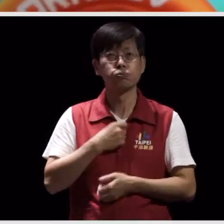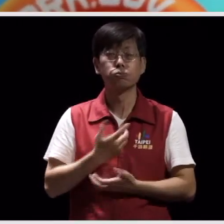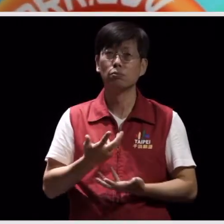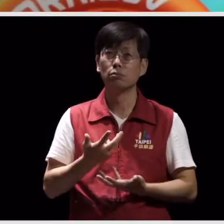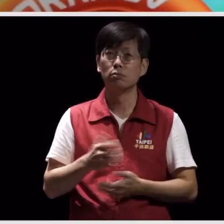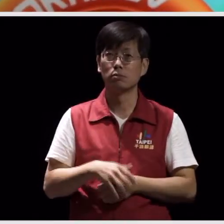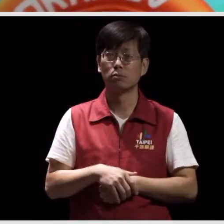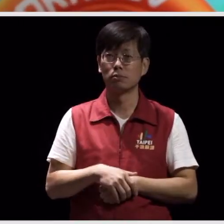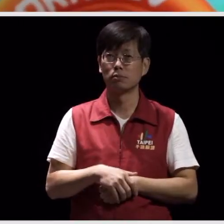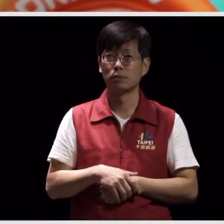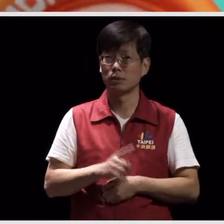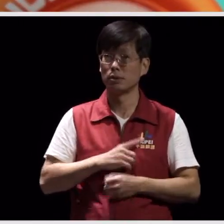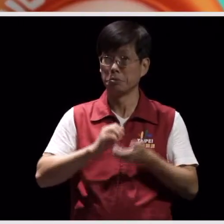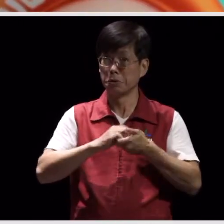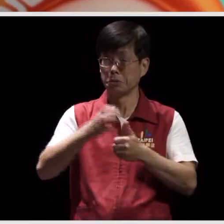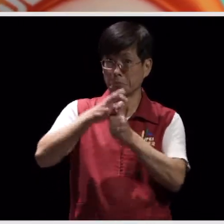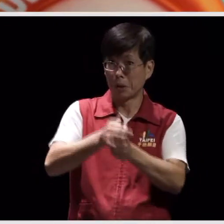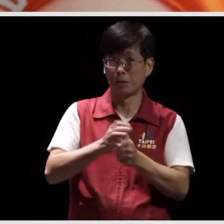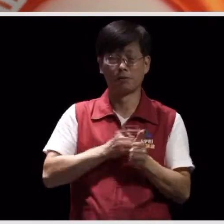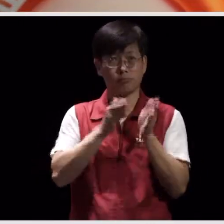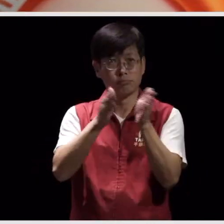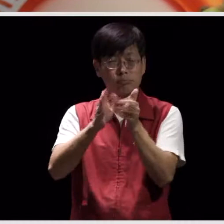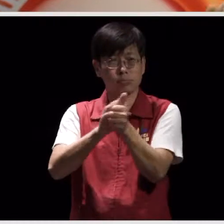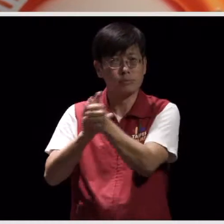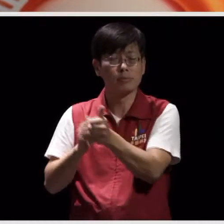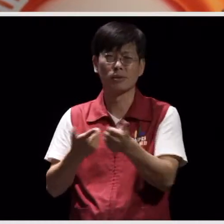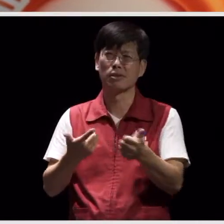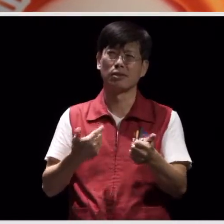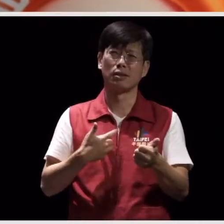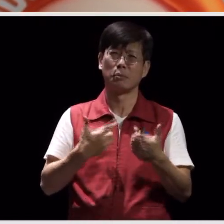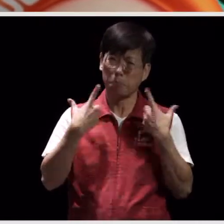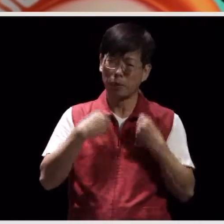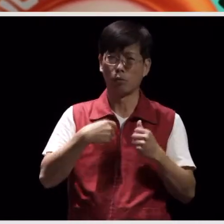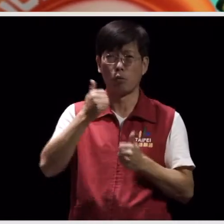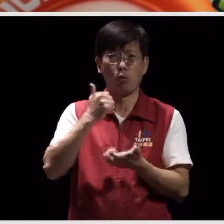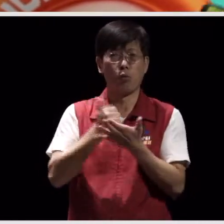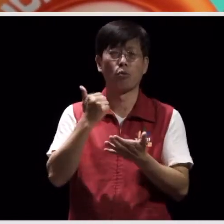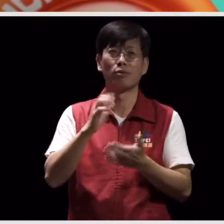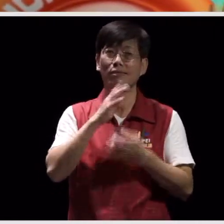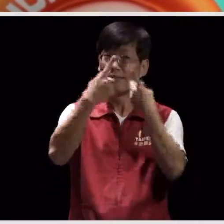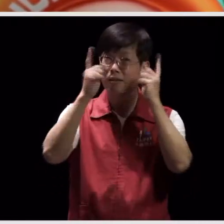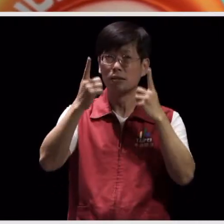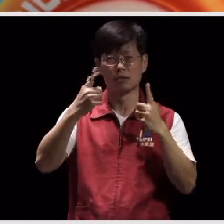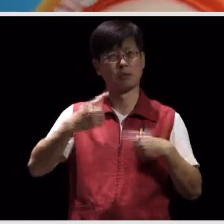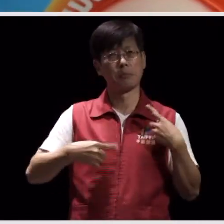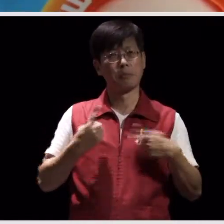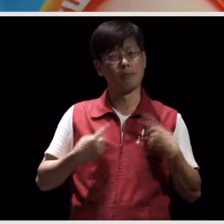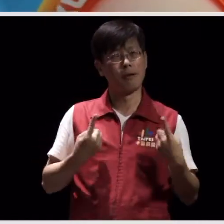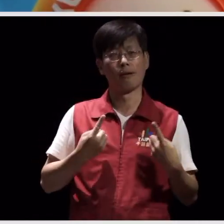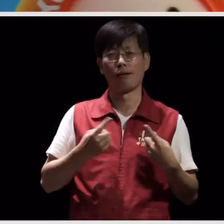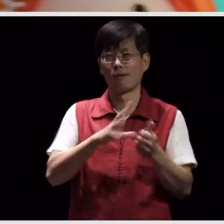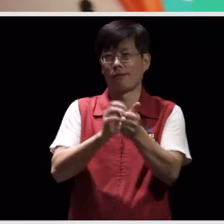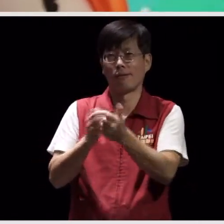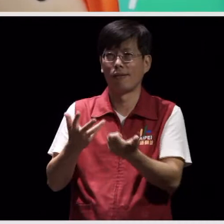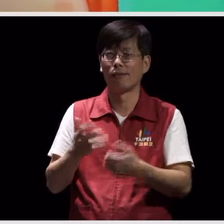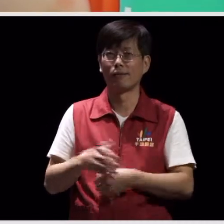修课，然后限制他要学什么？虽然你会觉得很好笑，逻辑上我们本来就考进了。可是大学应该是自由的学习嘛。后